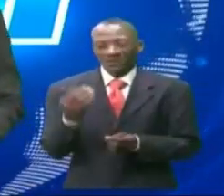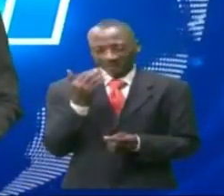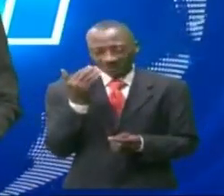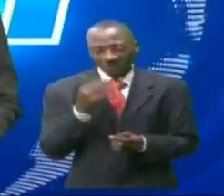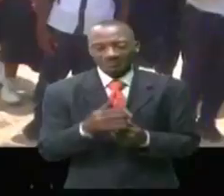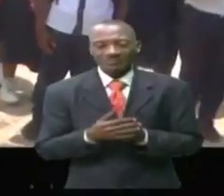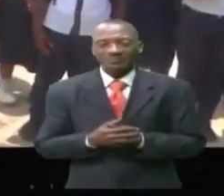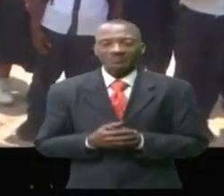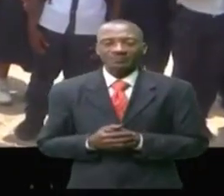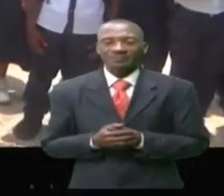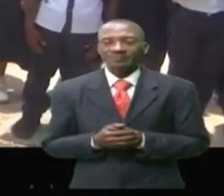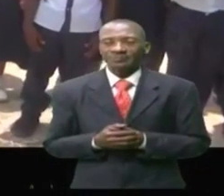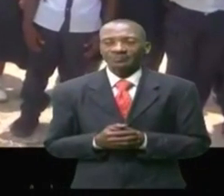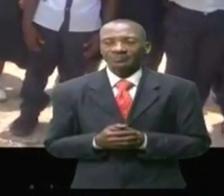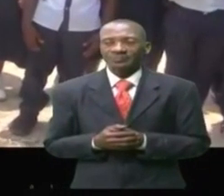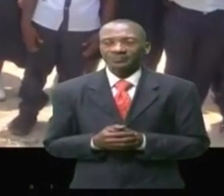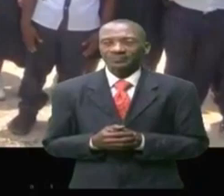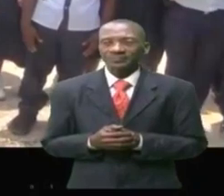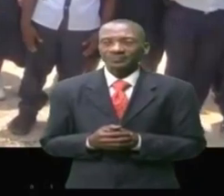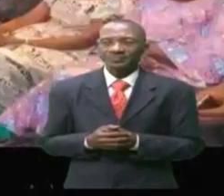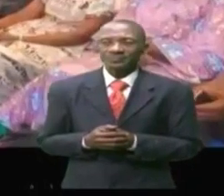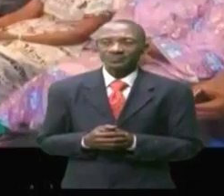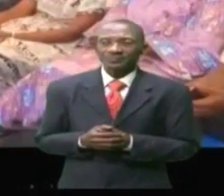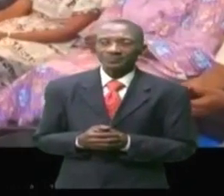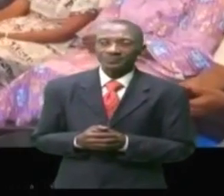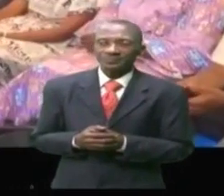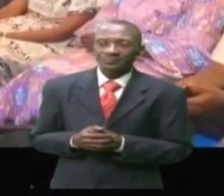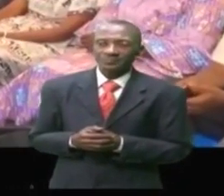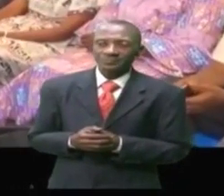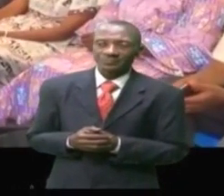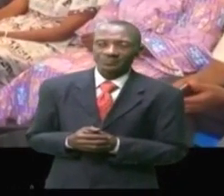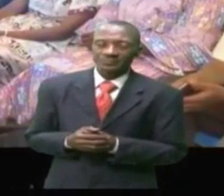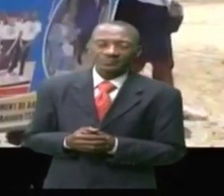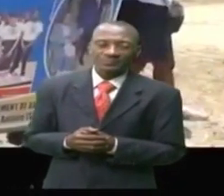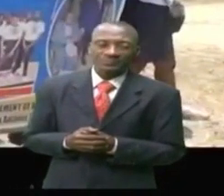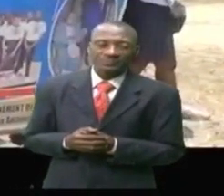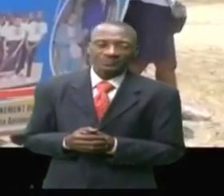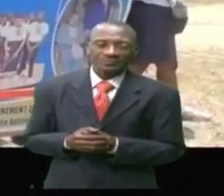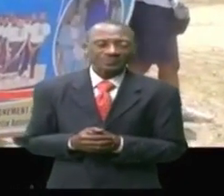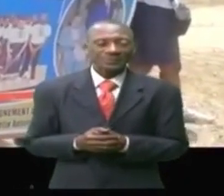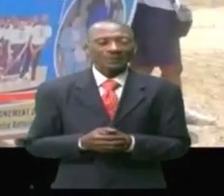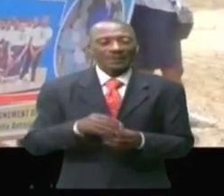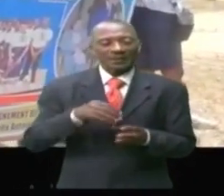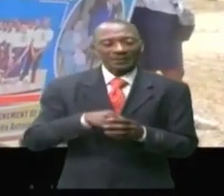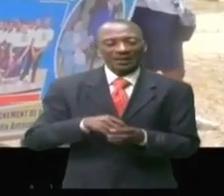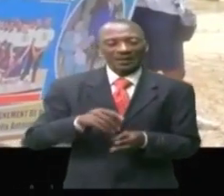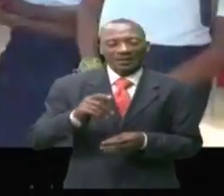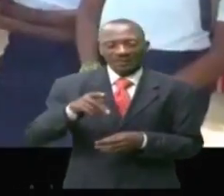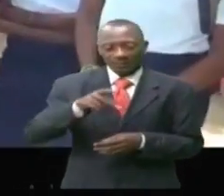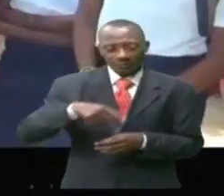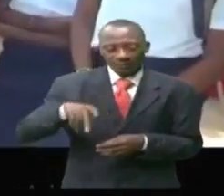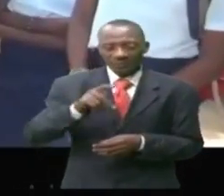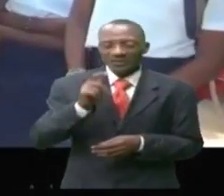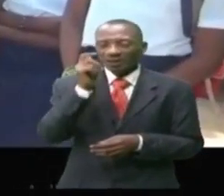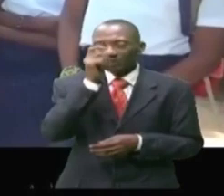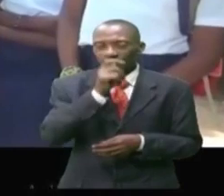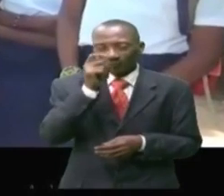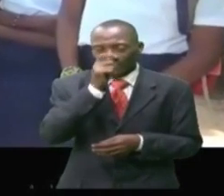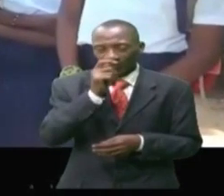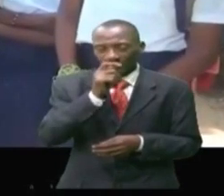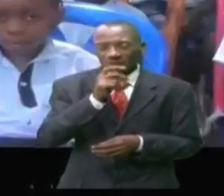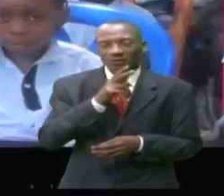primaire. De la République tient à l'inscription de tous les enfants en âge scolaire à l'école. Ceci